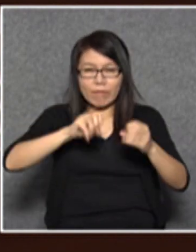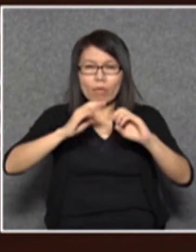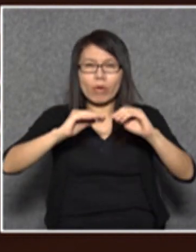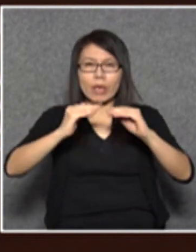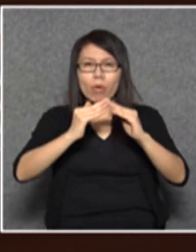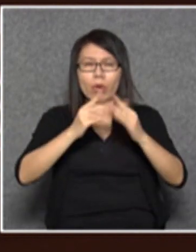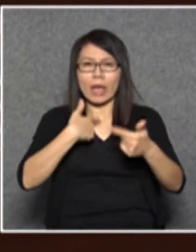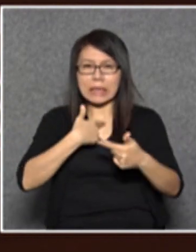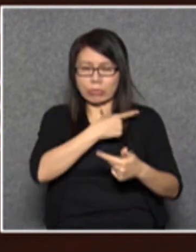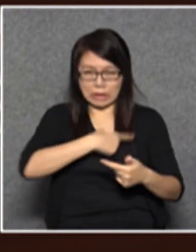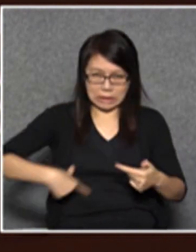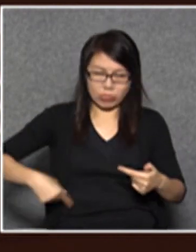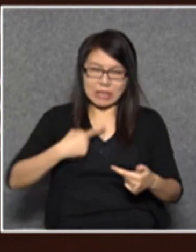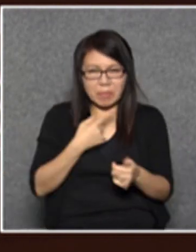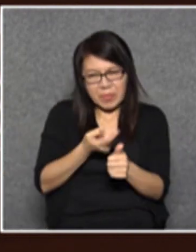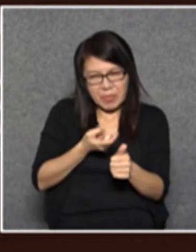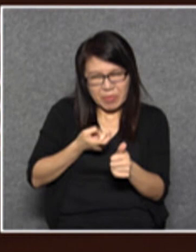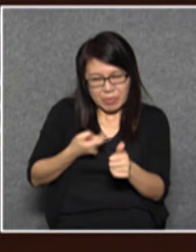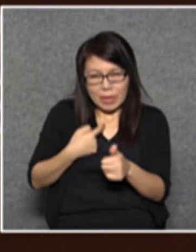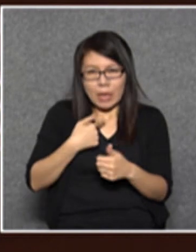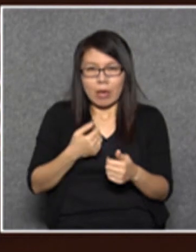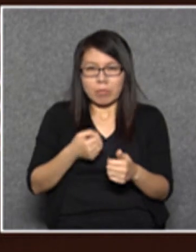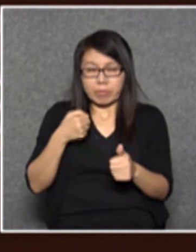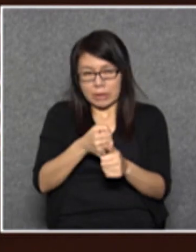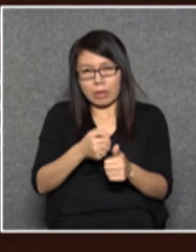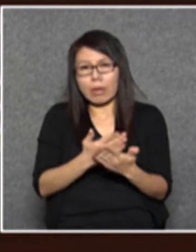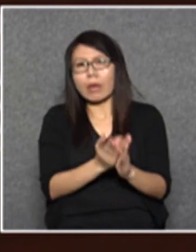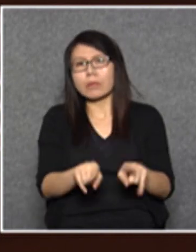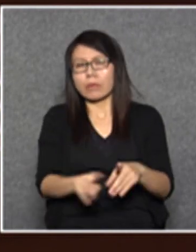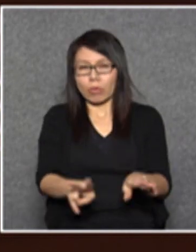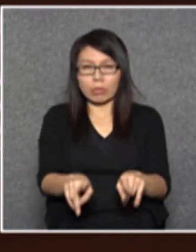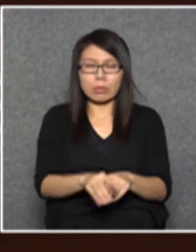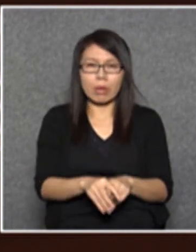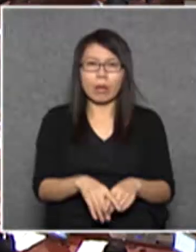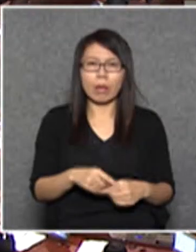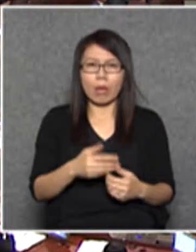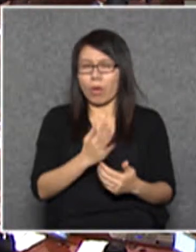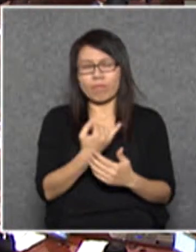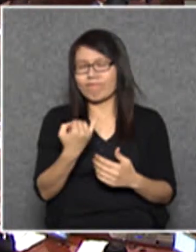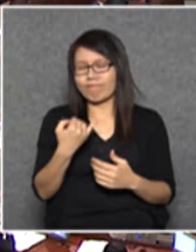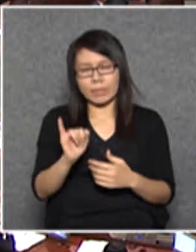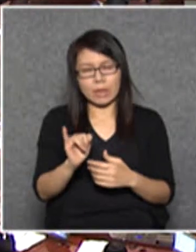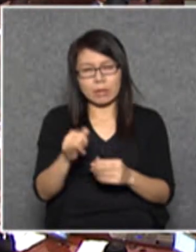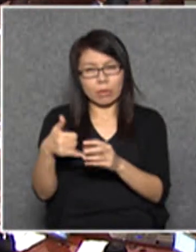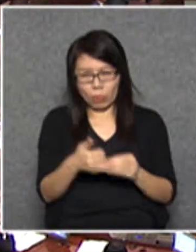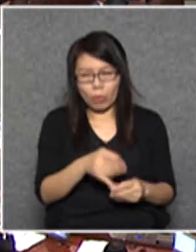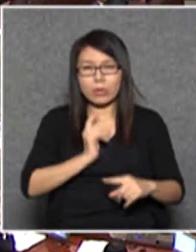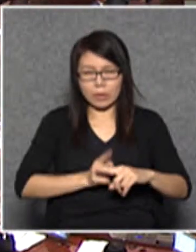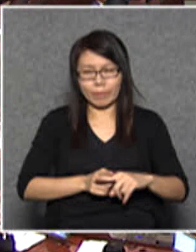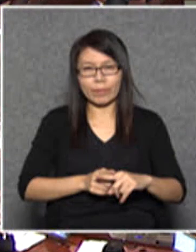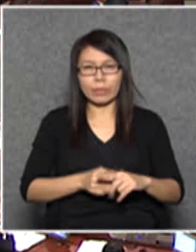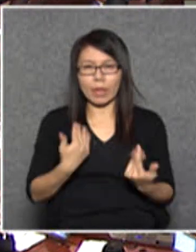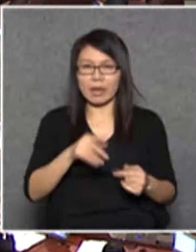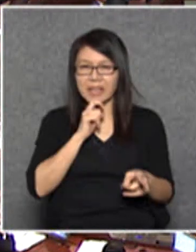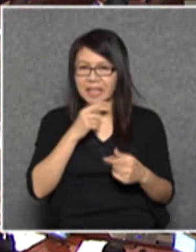員去跳落去氹人哋去還手。我當然就唔贊成去有任何嘅拖延，因為咁樣咧就會係中曬你嘅